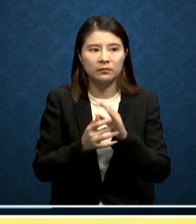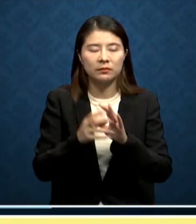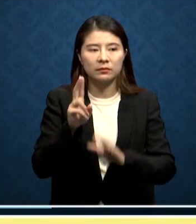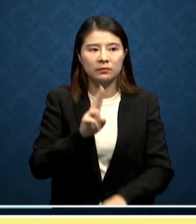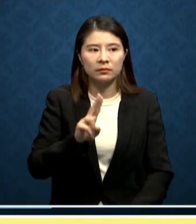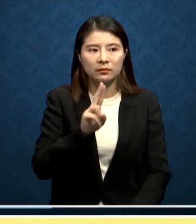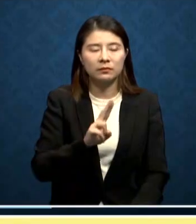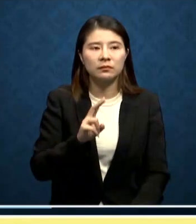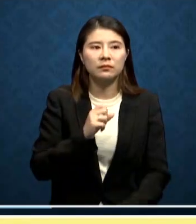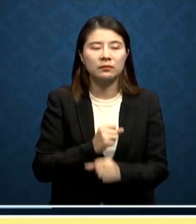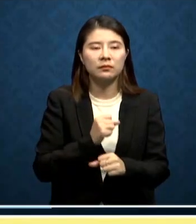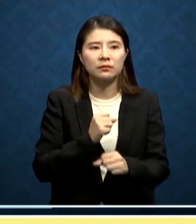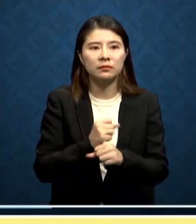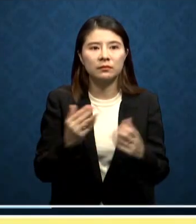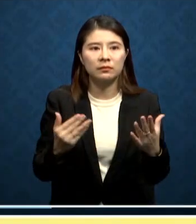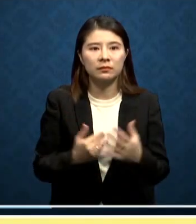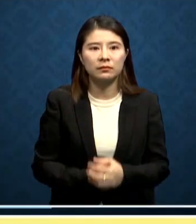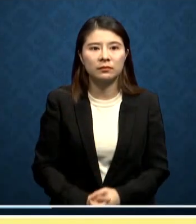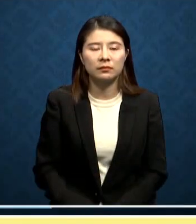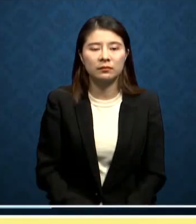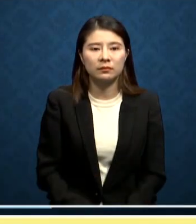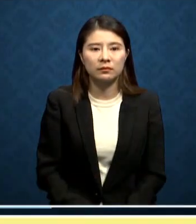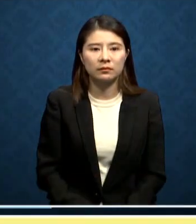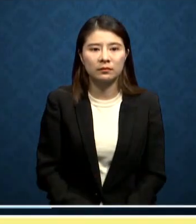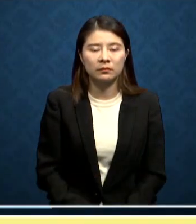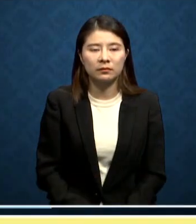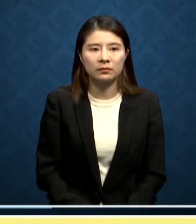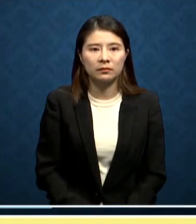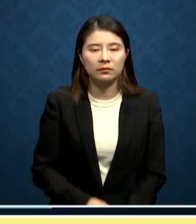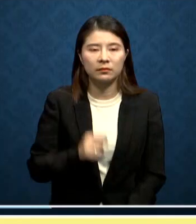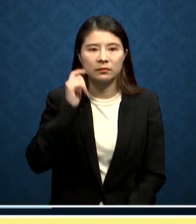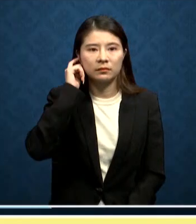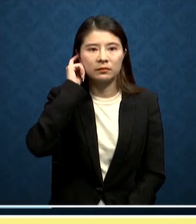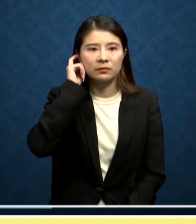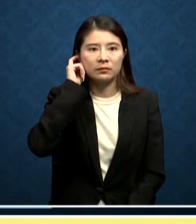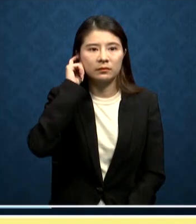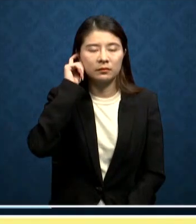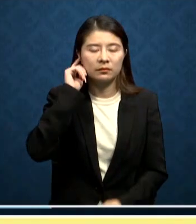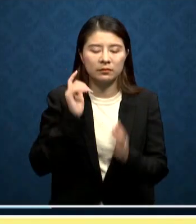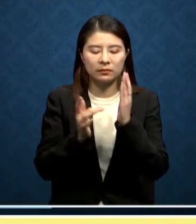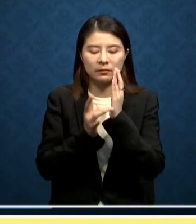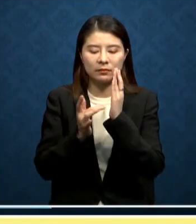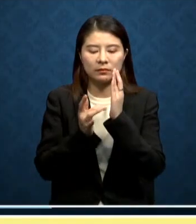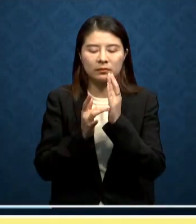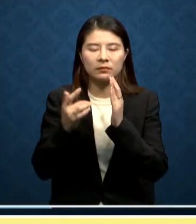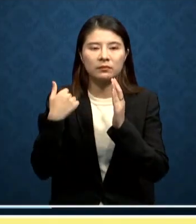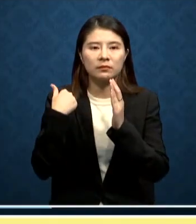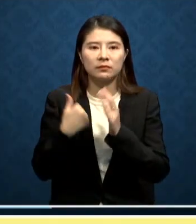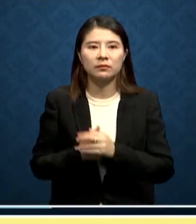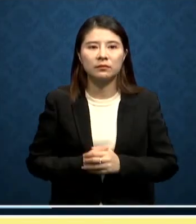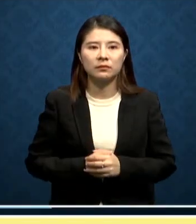ใช้ได้อย่างไรคือในเรื่องในเรื่องเทคโนโลยีเนี่ย